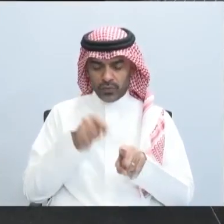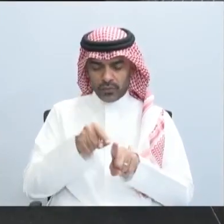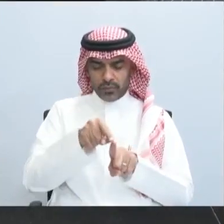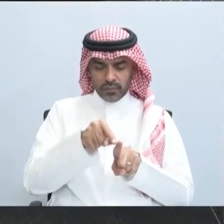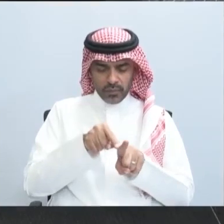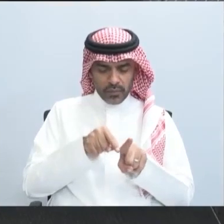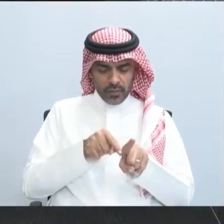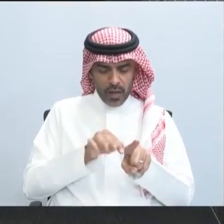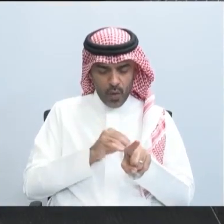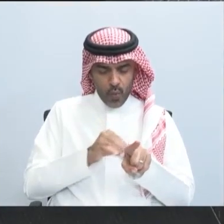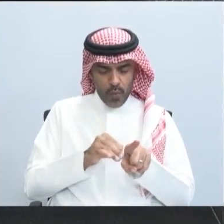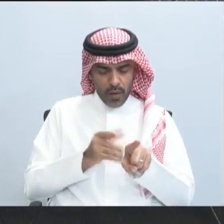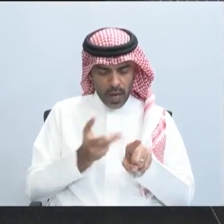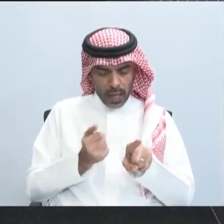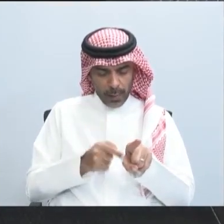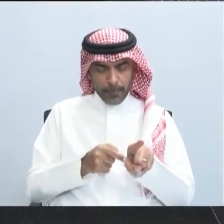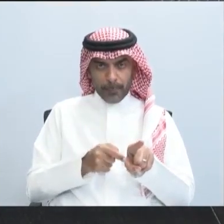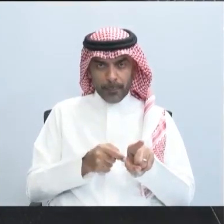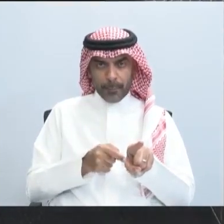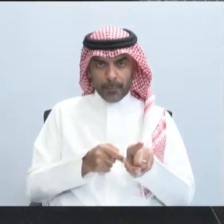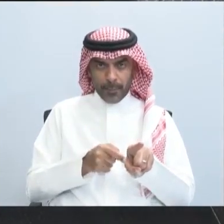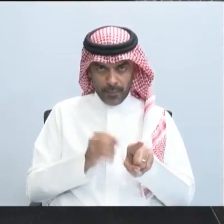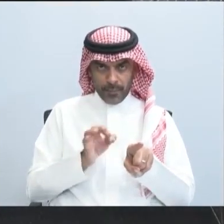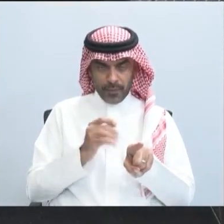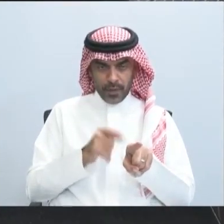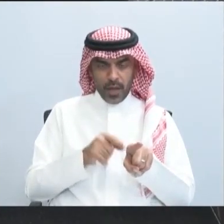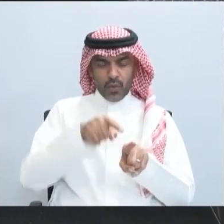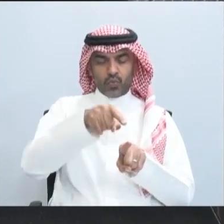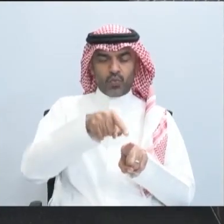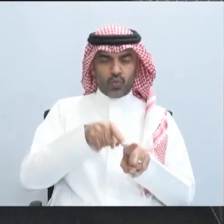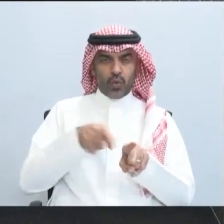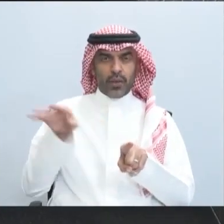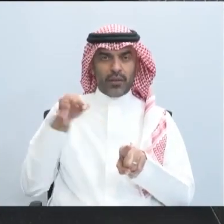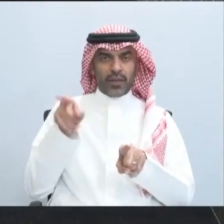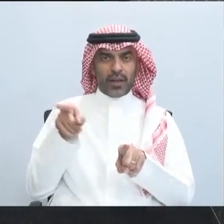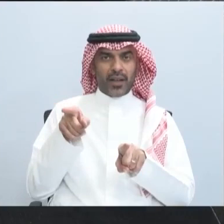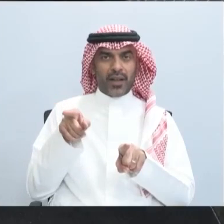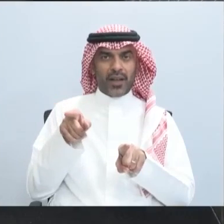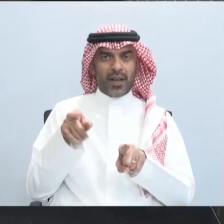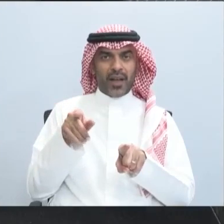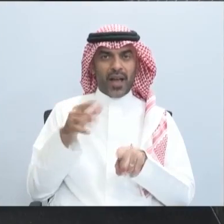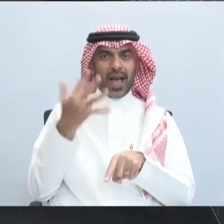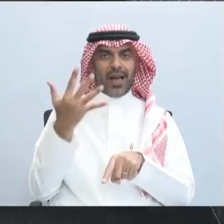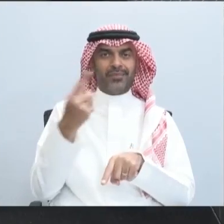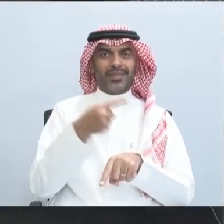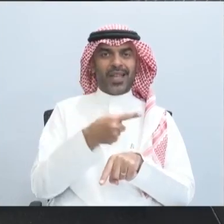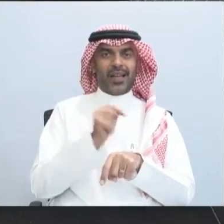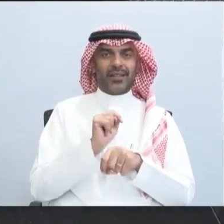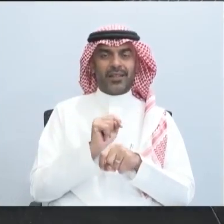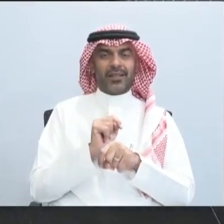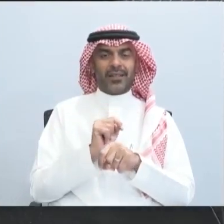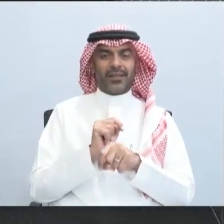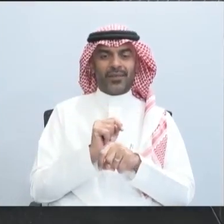القياسات بدقه هنا طول هذا الدفتر خمسه عشر